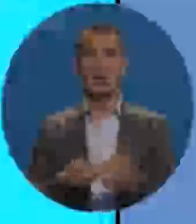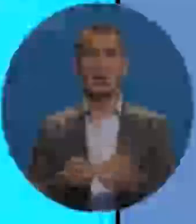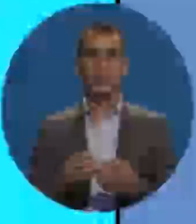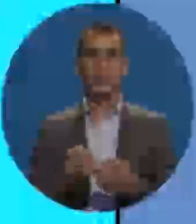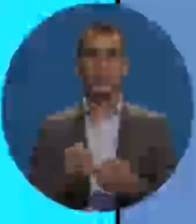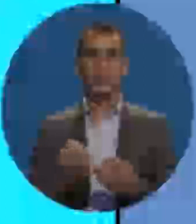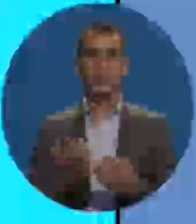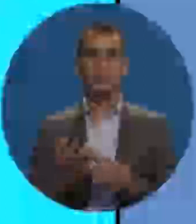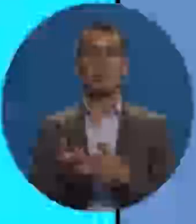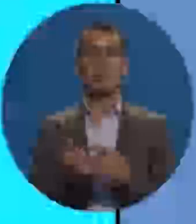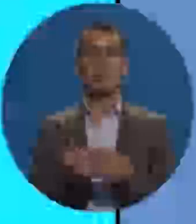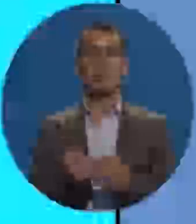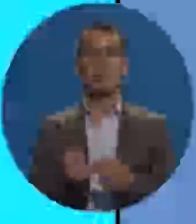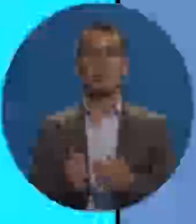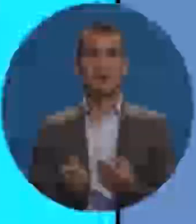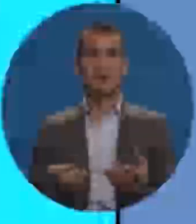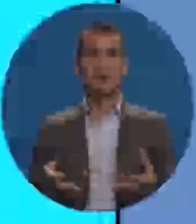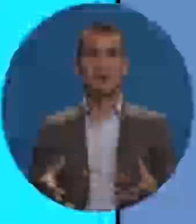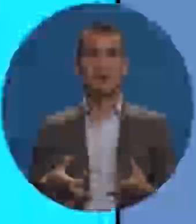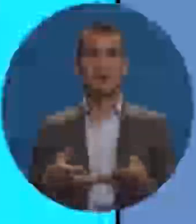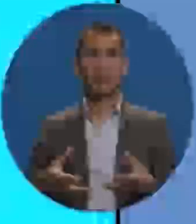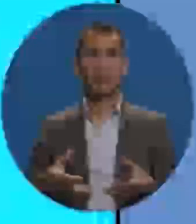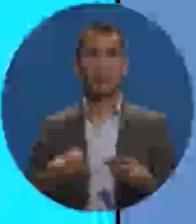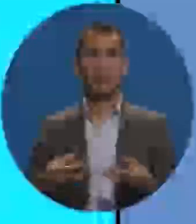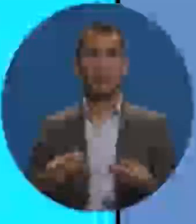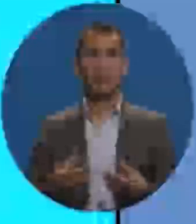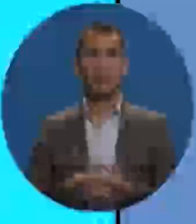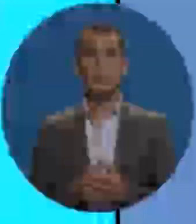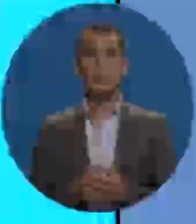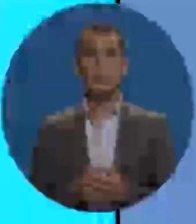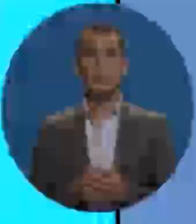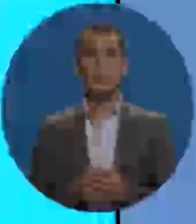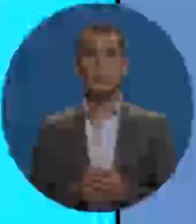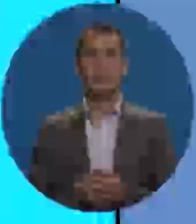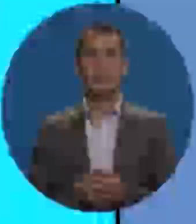массасы асқабақтың массасынан неше мәрте кем?